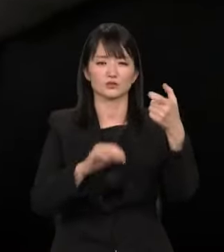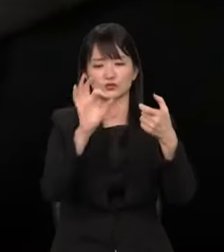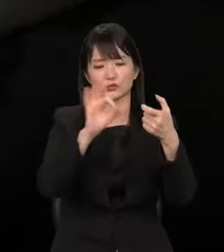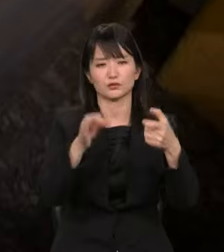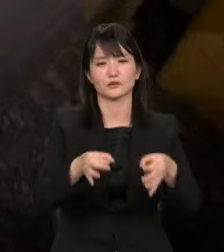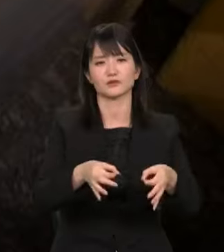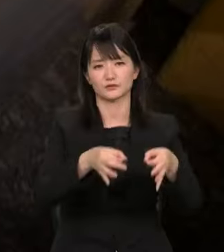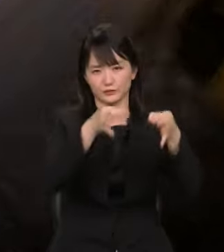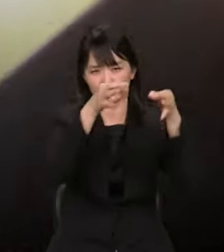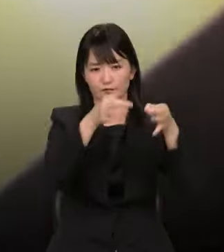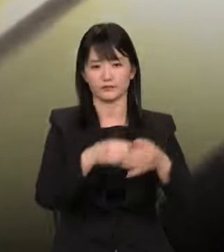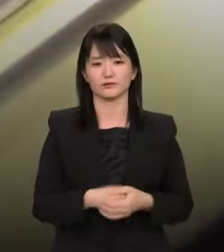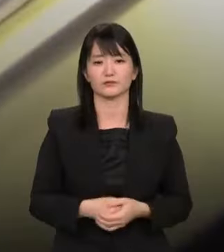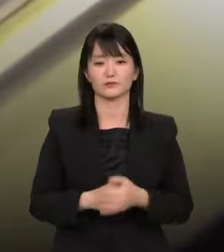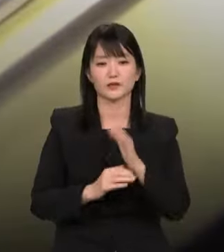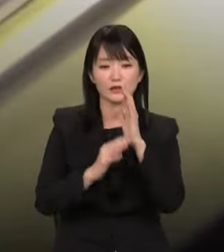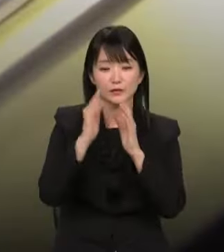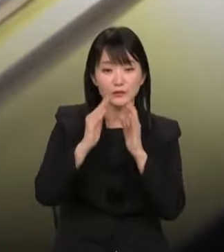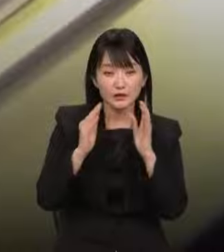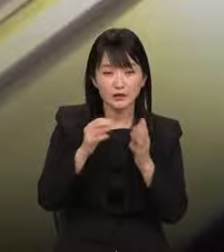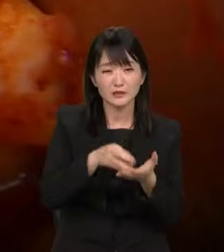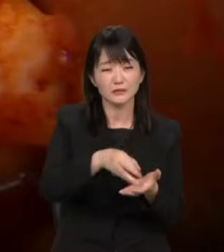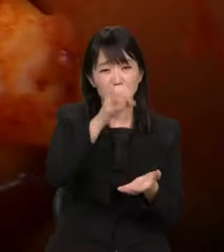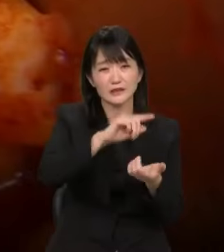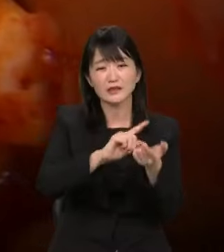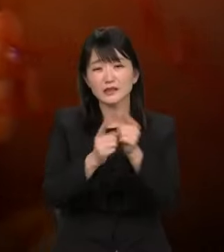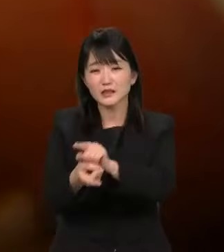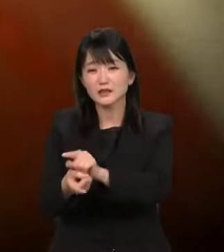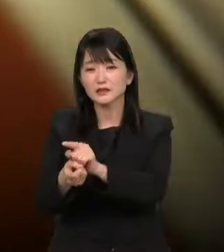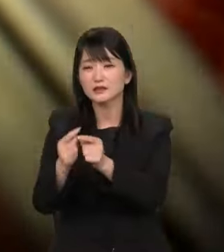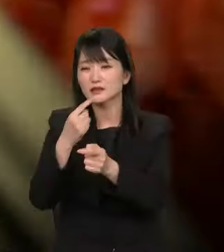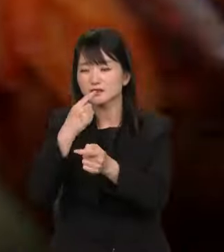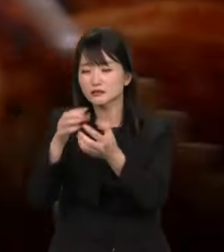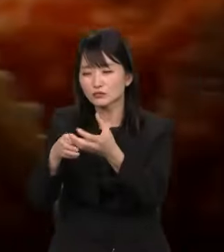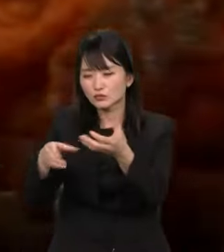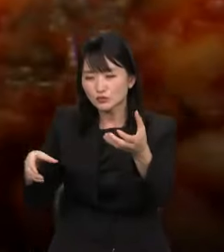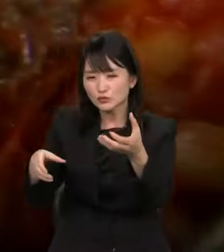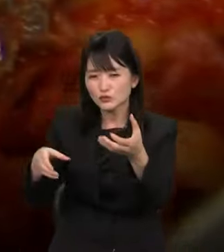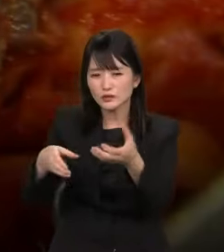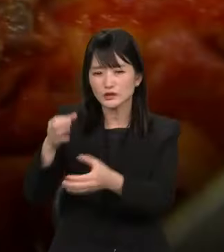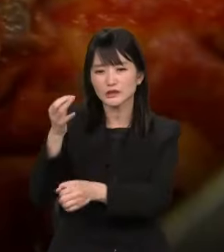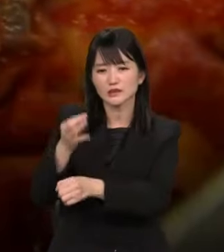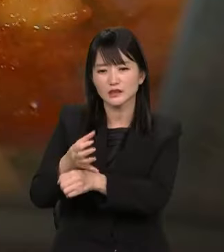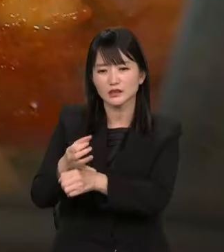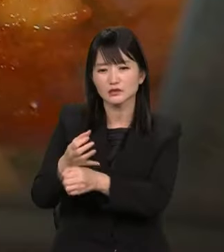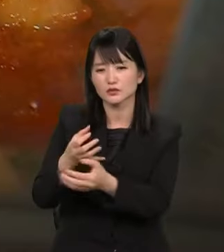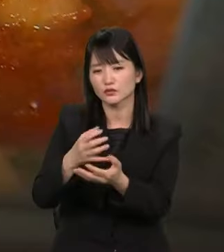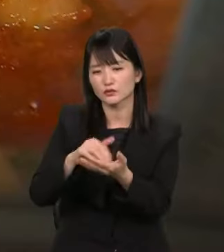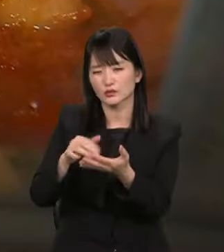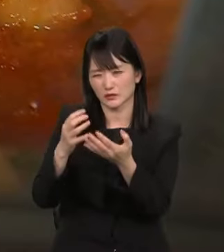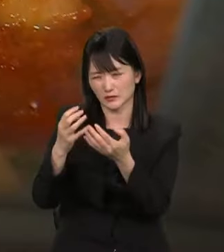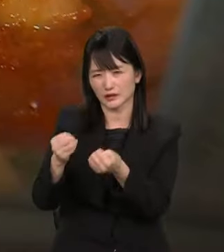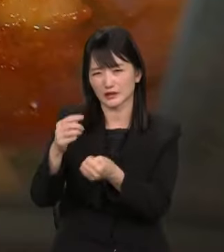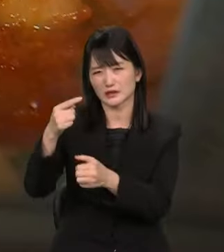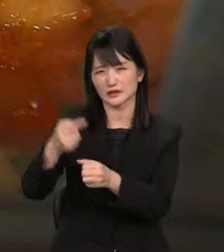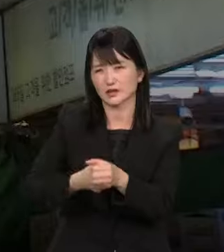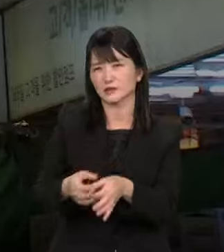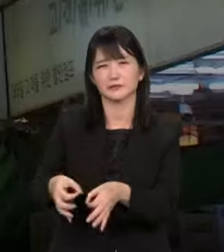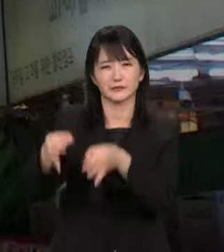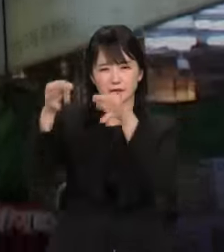겁니다. 배추김치가 비싸 그 대체재로 무김치를 찾는 이들이 늘어 덩달아 강세라는 분석도